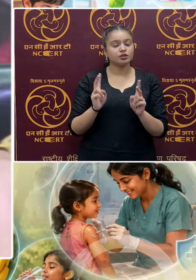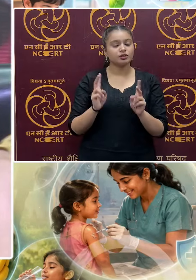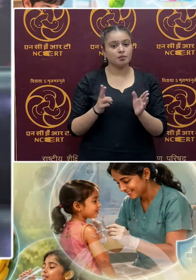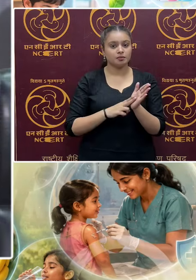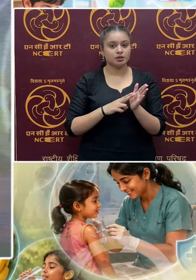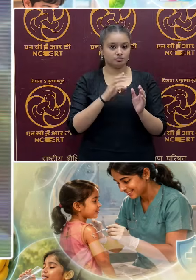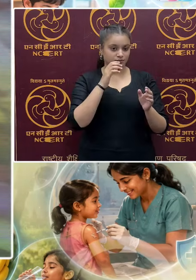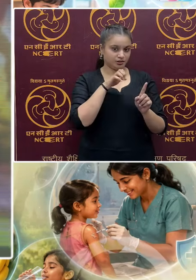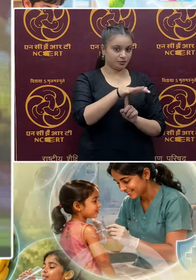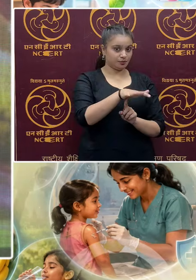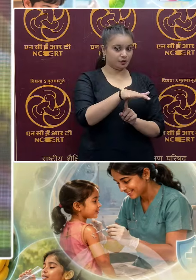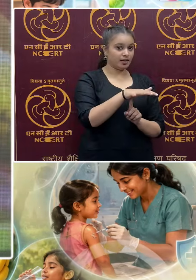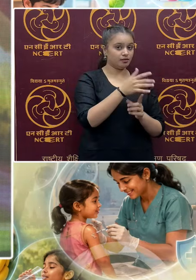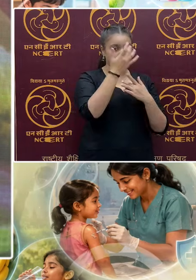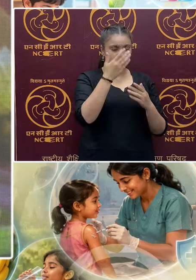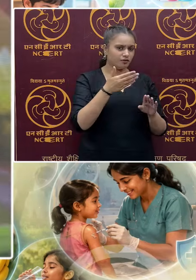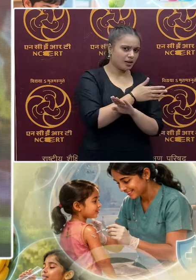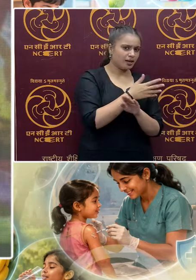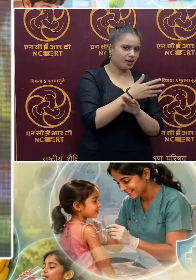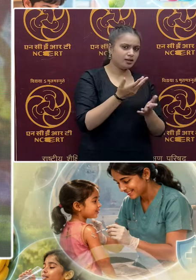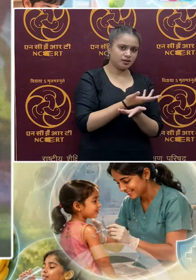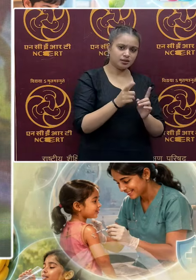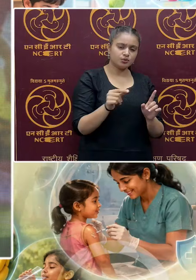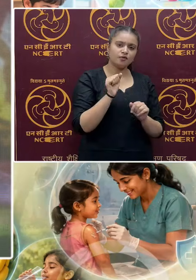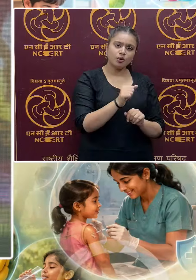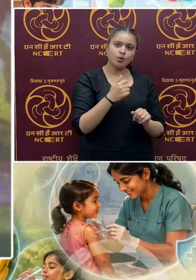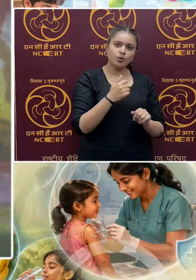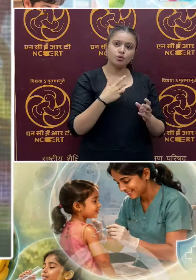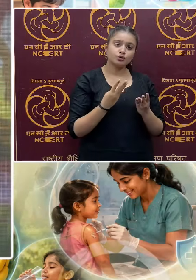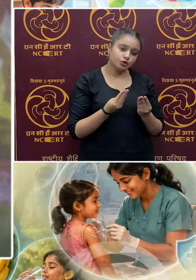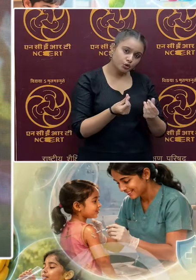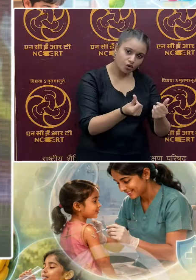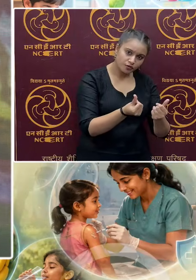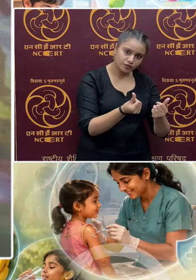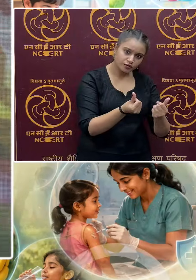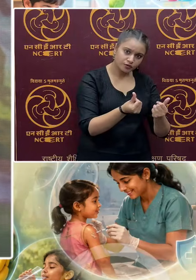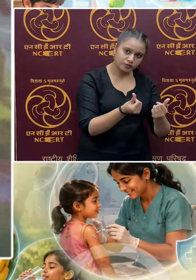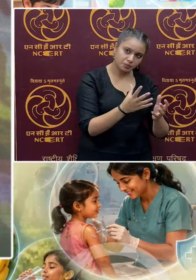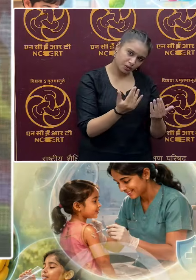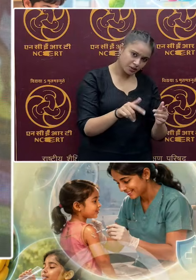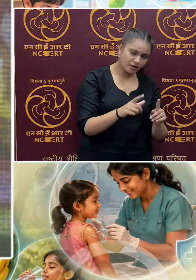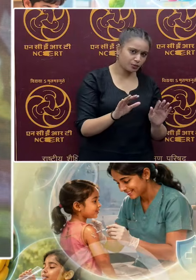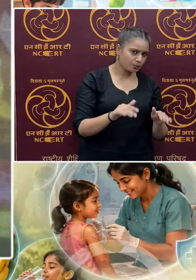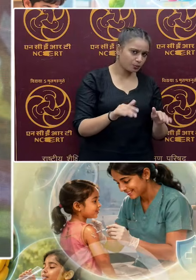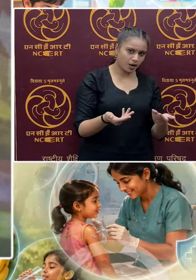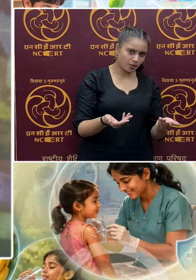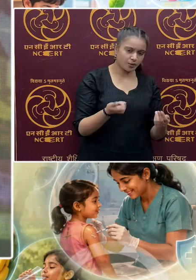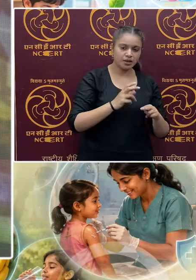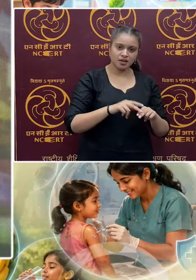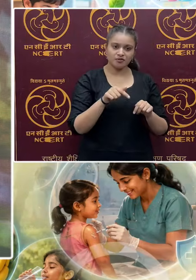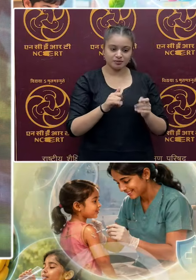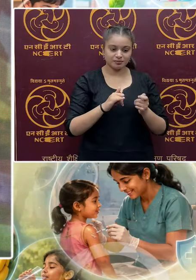जो कम्युनिकेबल डिसीजेज हैं जो हमने अभी थोड़ी देर पहले डिस्कस की थी, उन्हें प्रिवेंट किया जा सके तो कैसे कर सकते हैं, और अगर हम